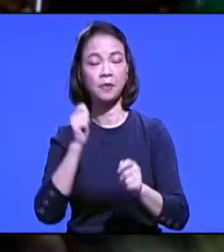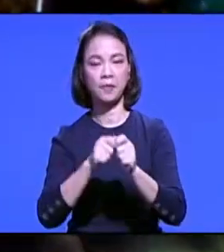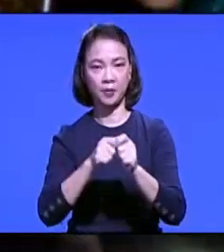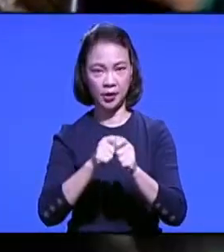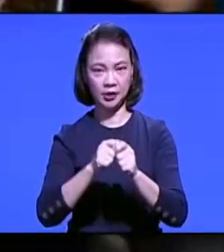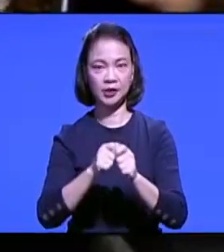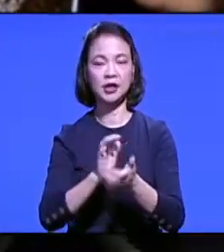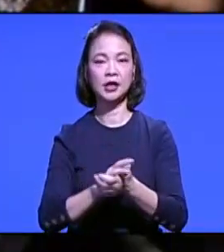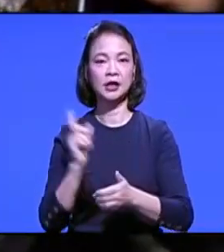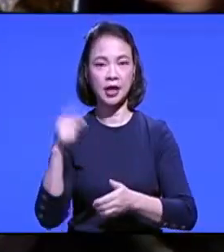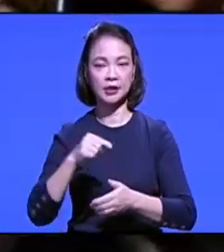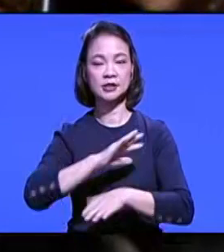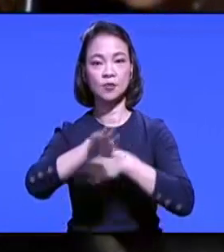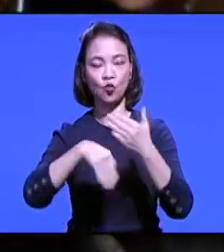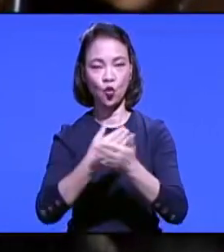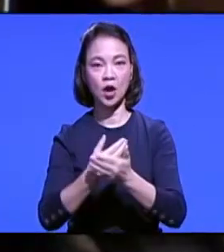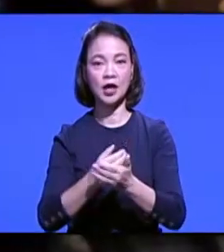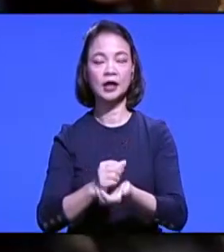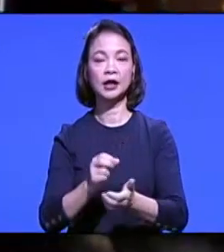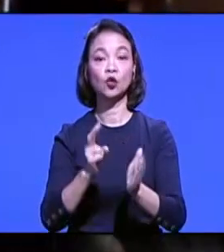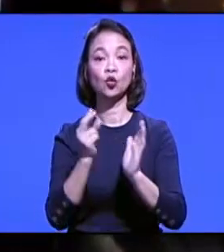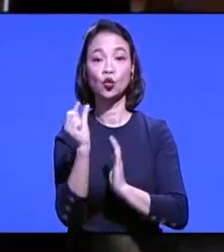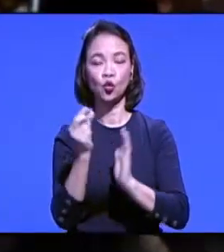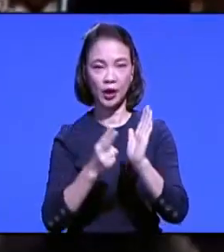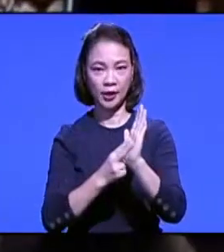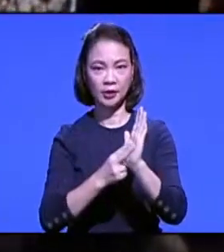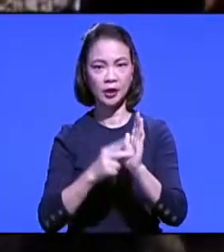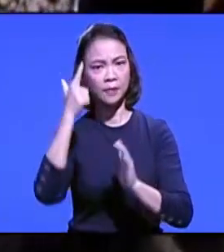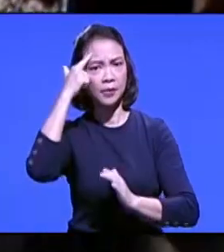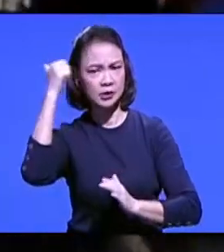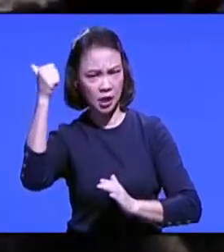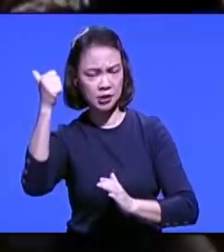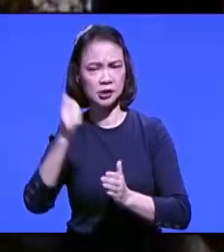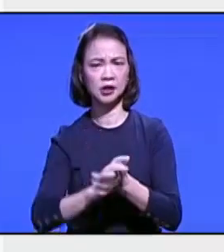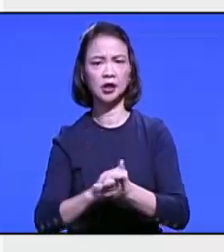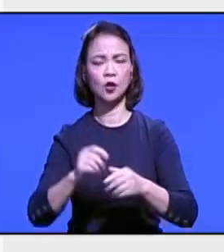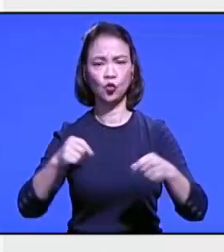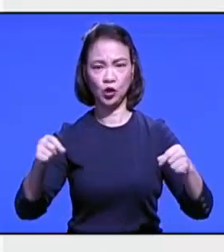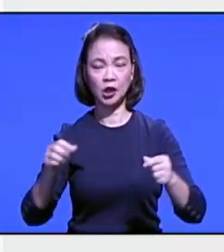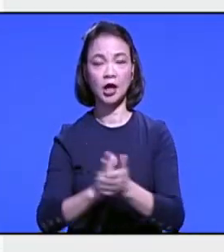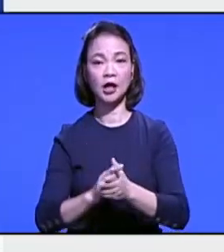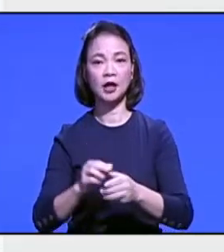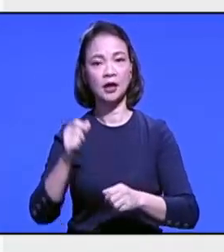esensi. Sebenarnya apa? Apakah untuk menilai prestasi murid, apa untuk menilai prestasi sistem?